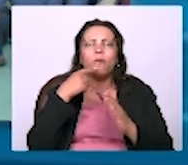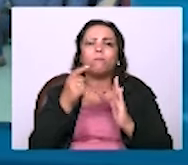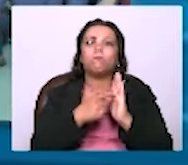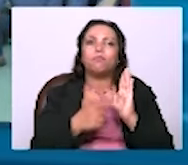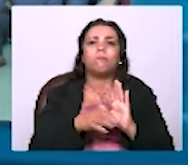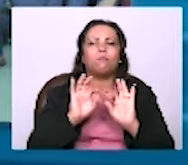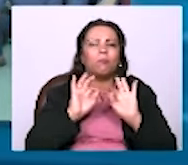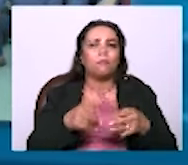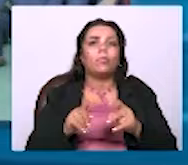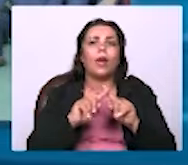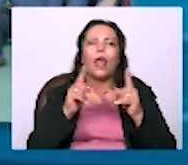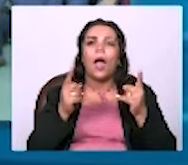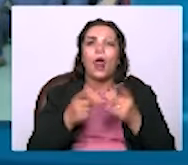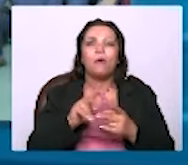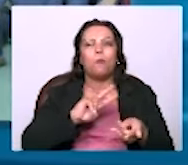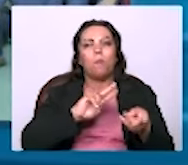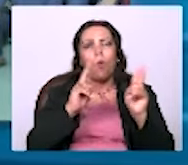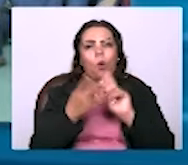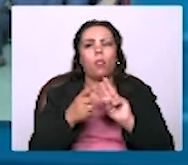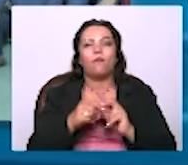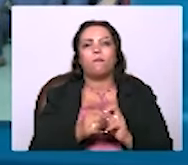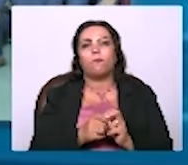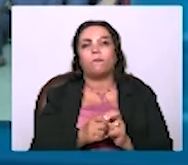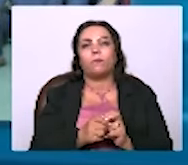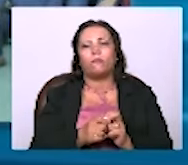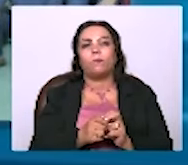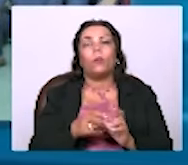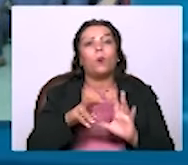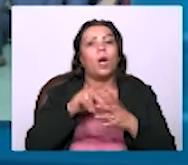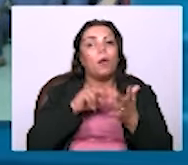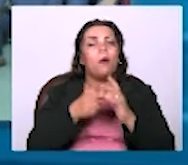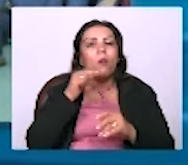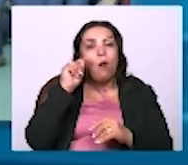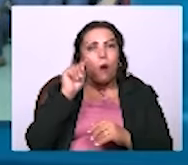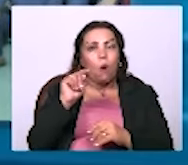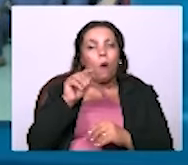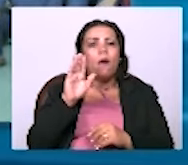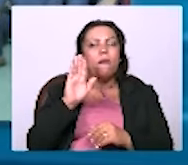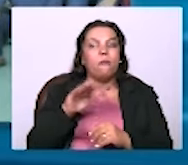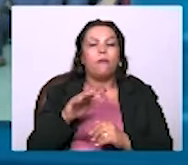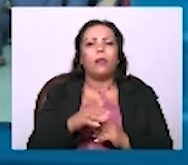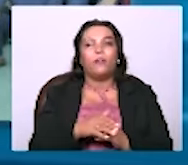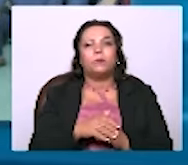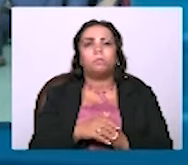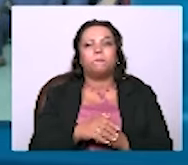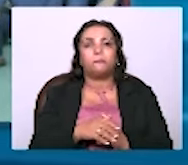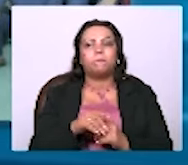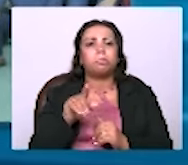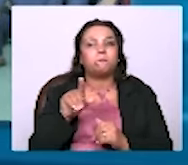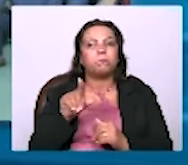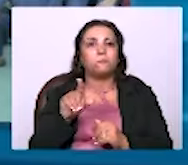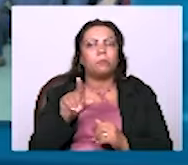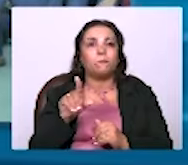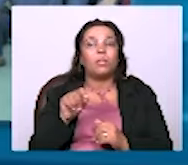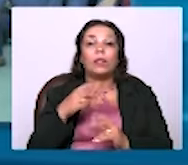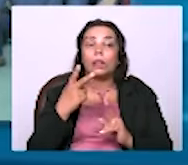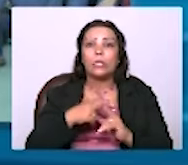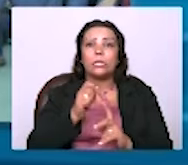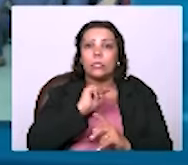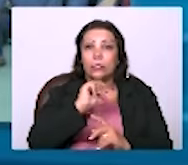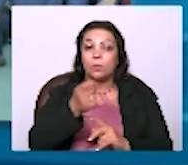الدوليه المختلفه وحقيقي هو كان يعني من المحاضرين